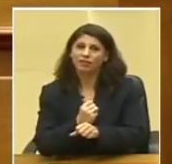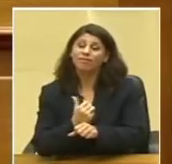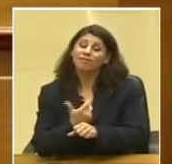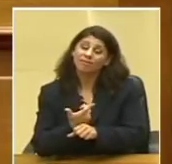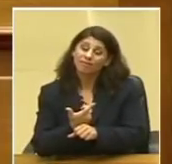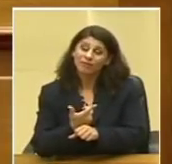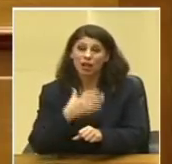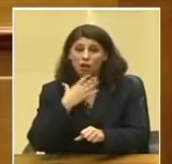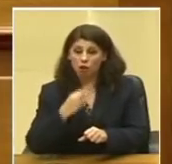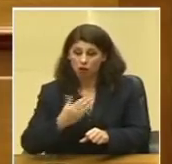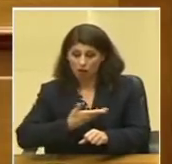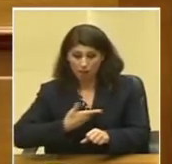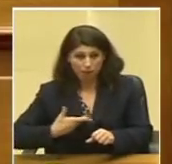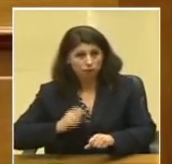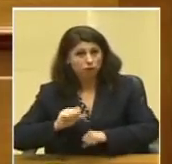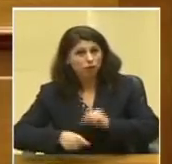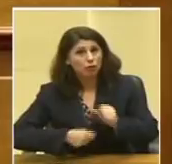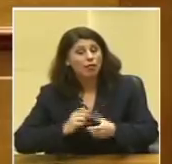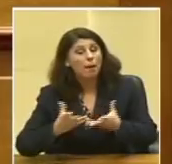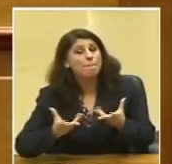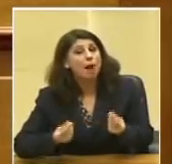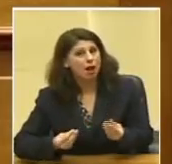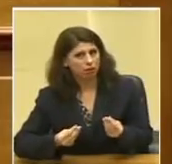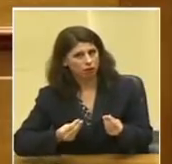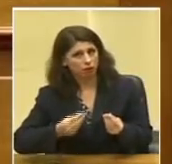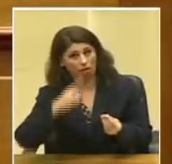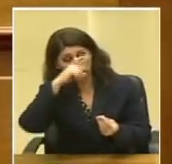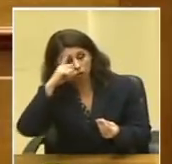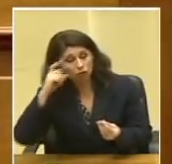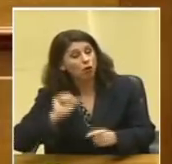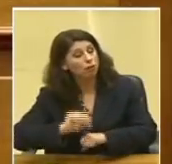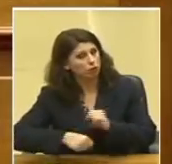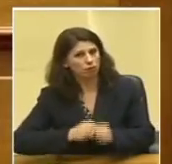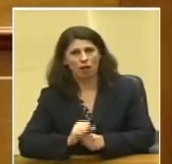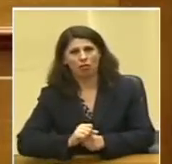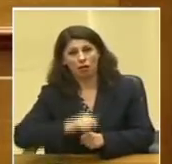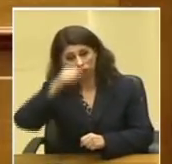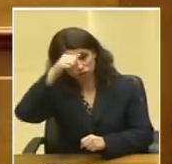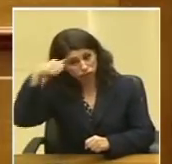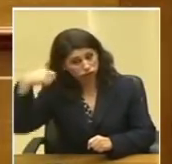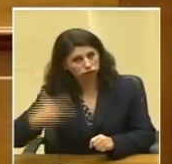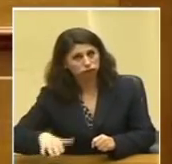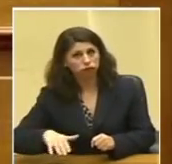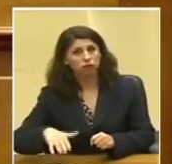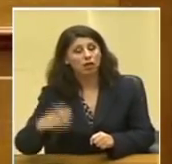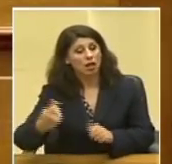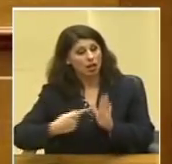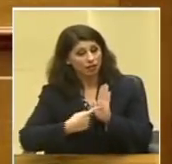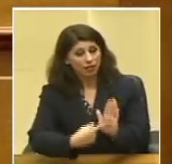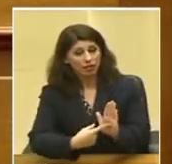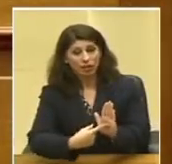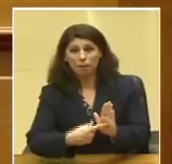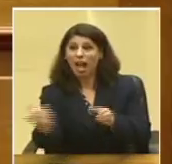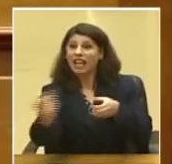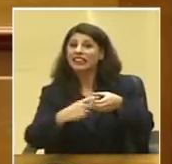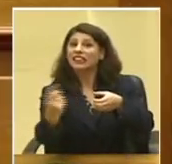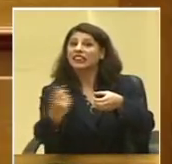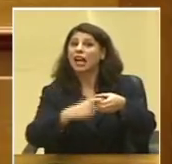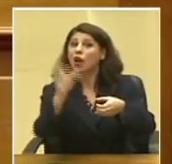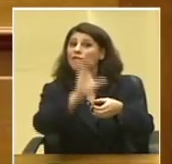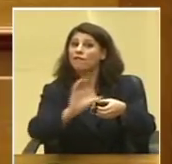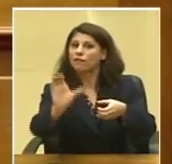προσπάθεια, διότι εργαστήκαμε μεθοδικά ώστε να αποδείξουμε στους εταίρους μας ότι το μέτρο αυτό ήταν αχρίαστο και να φτάσουμε